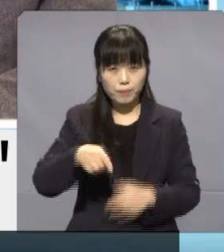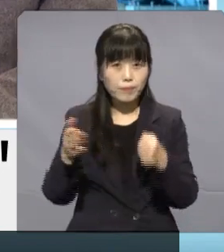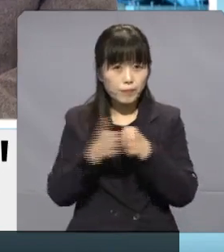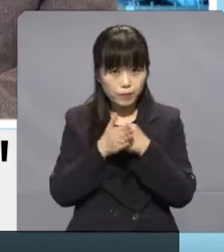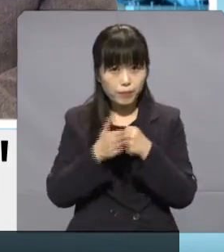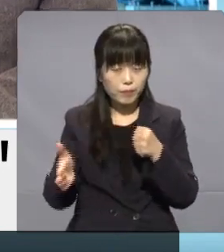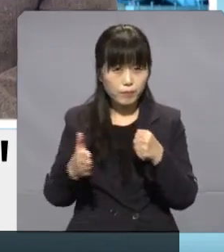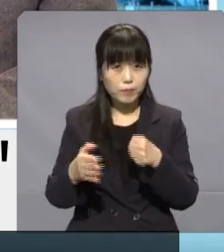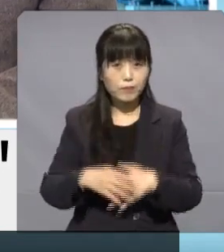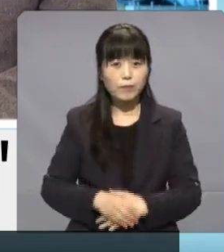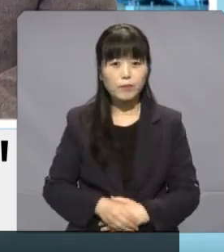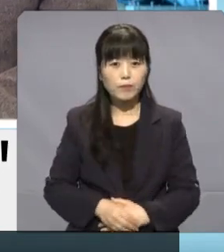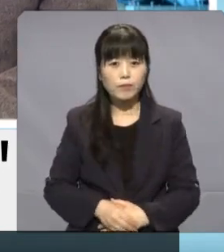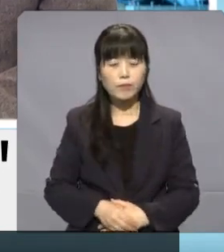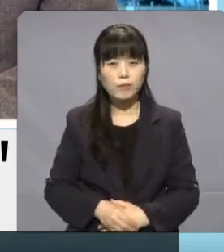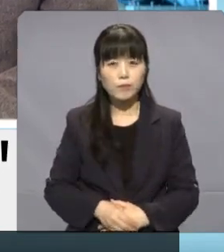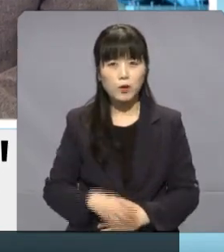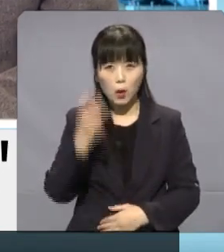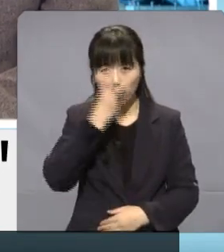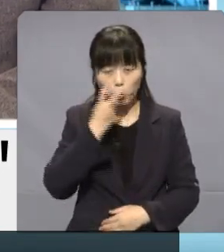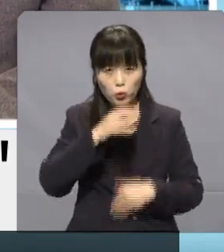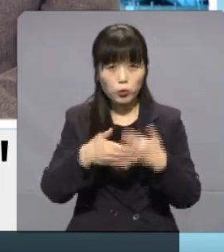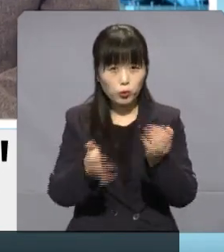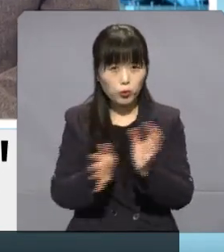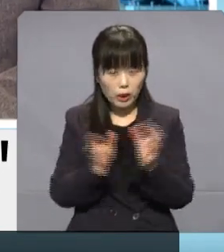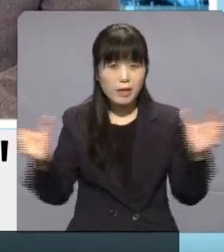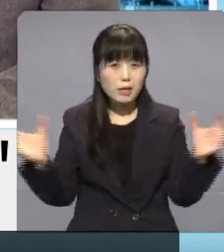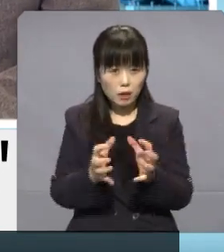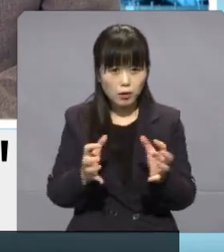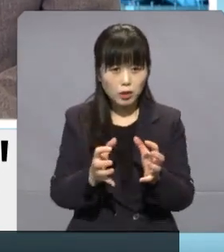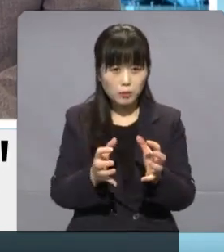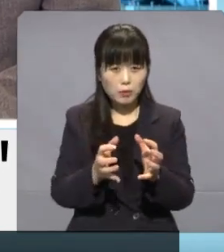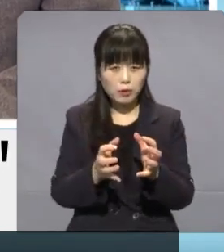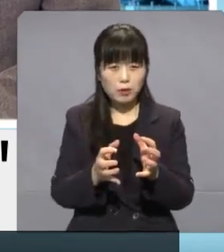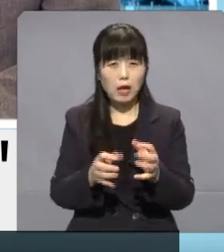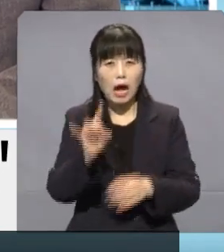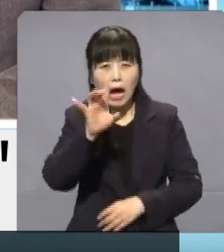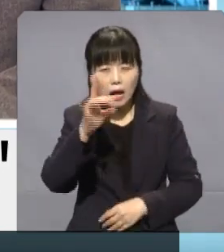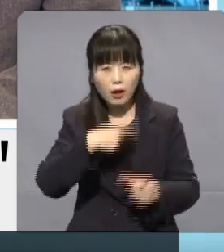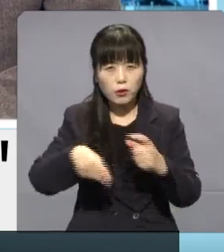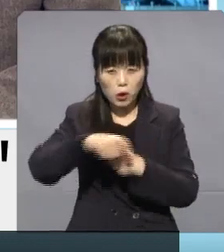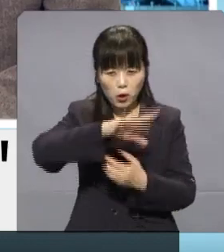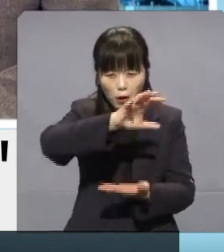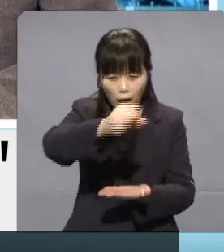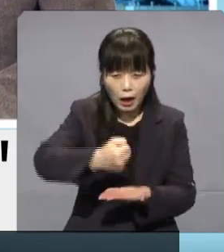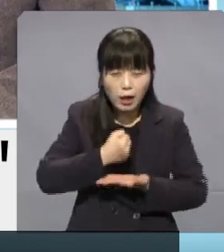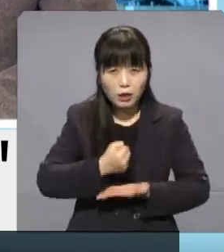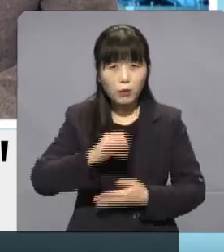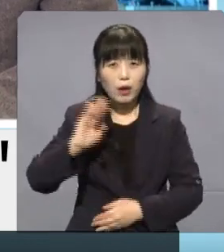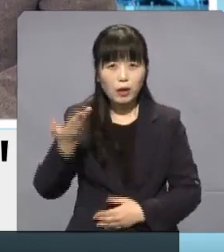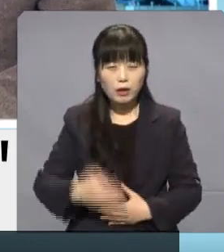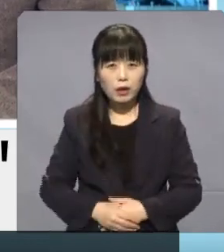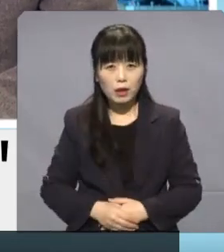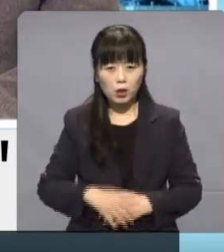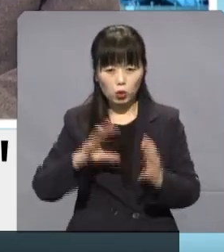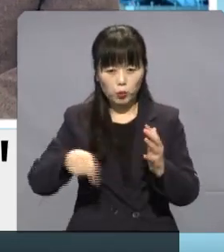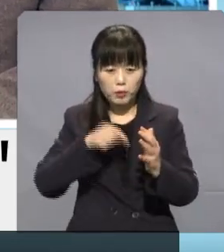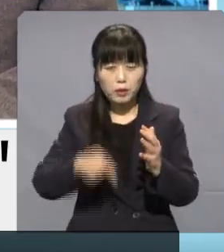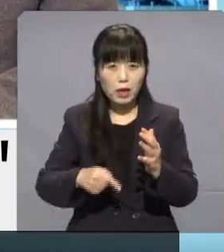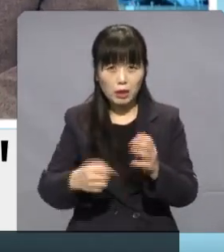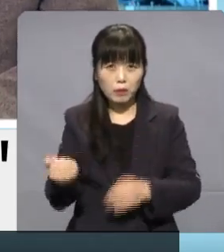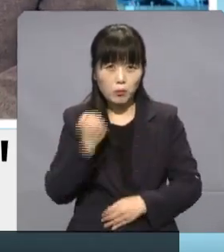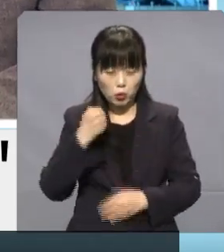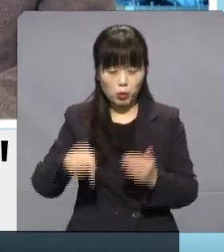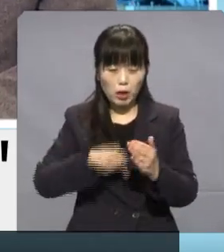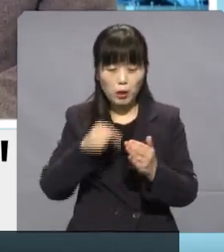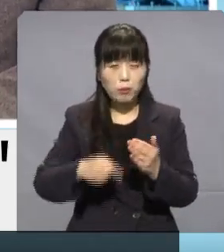때문에 소위 그 보수층의 결집을 지금 하나라도 더 가져와야 되는데 지금 국민의힘 내부도 분열돼